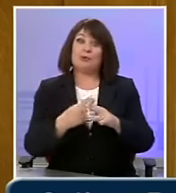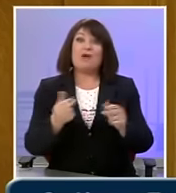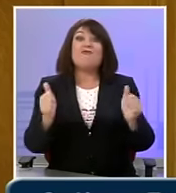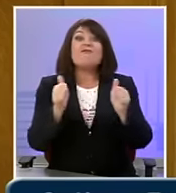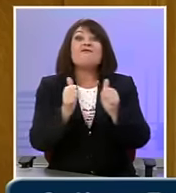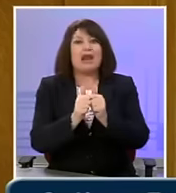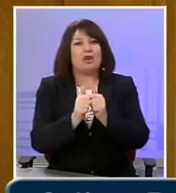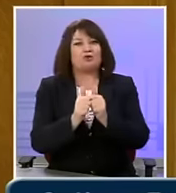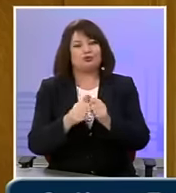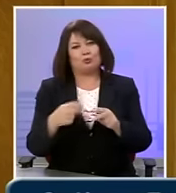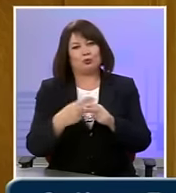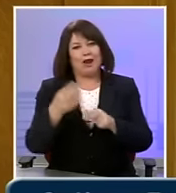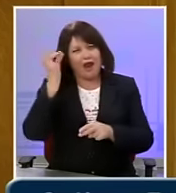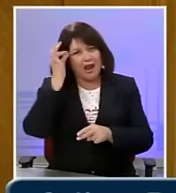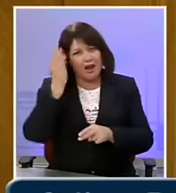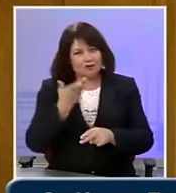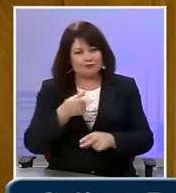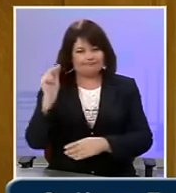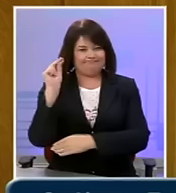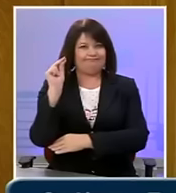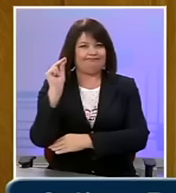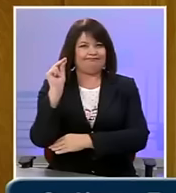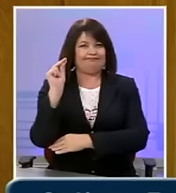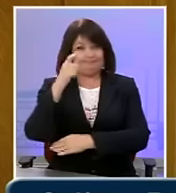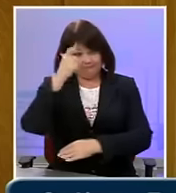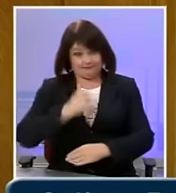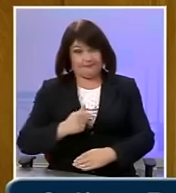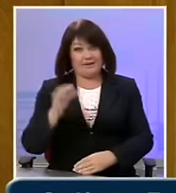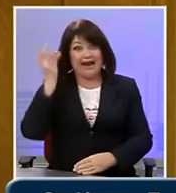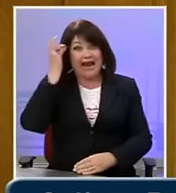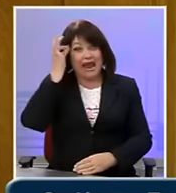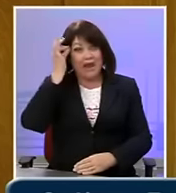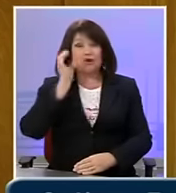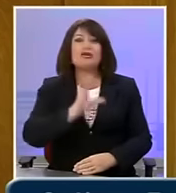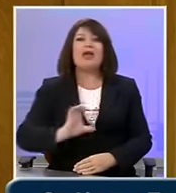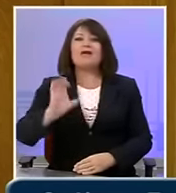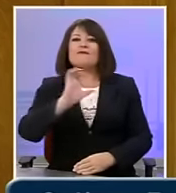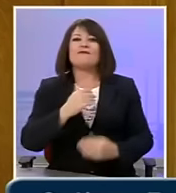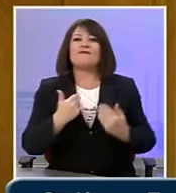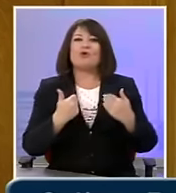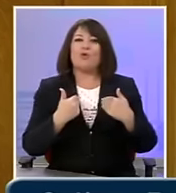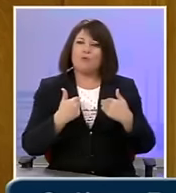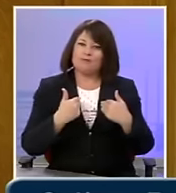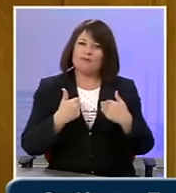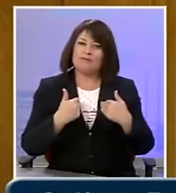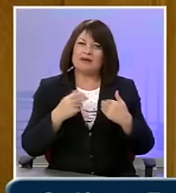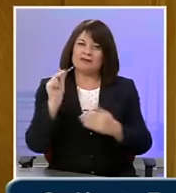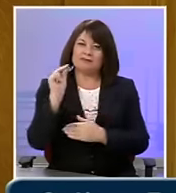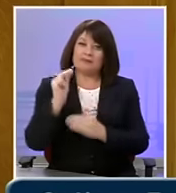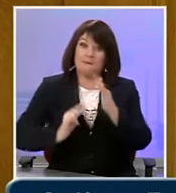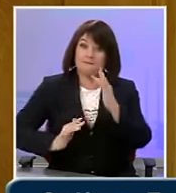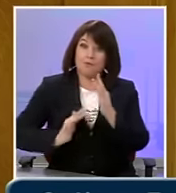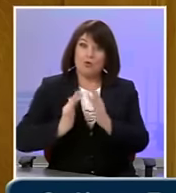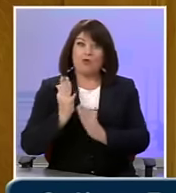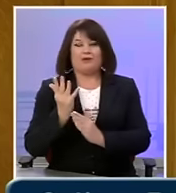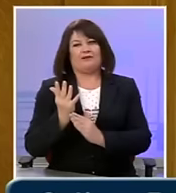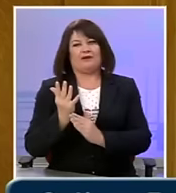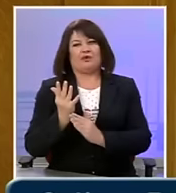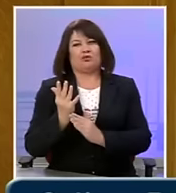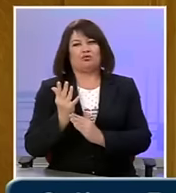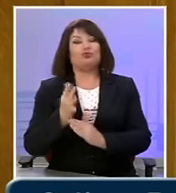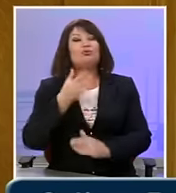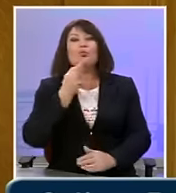Ελλάδας και δεσμεύομαι και σαν Γάλλος αλλά και σαν Ευρωπαίος, σαν προοδευτικός,